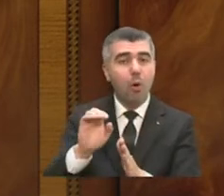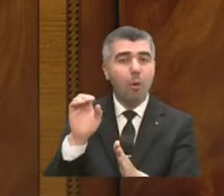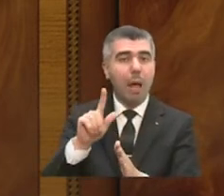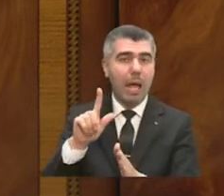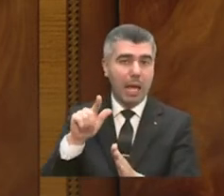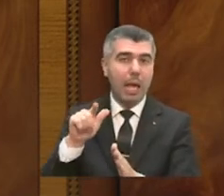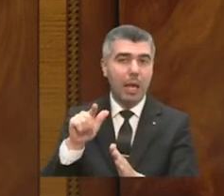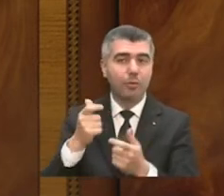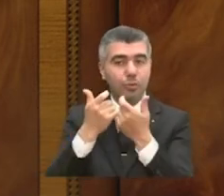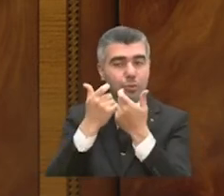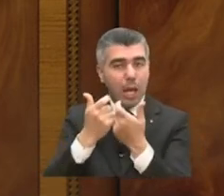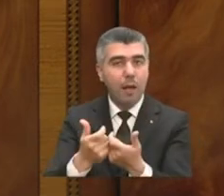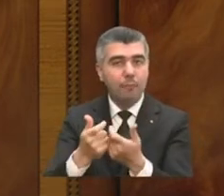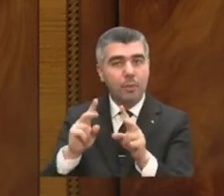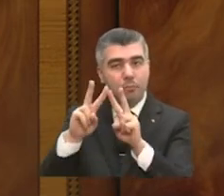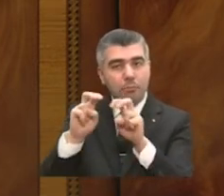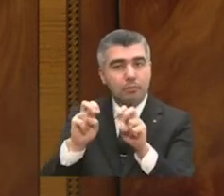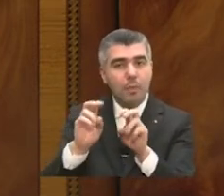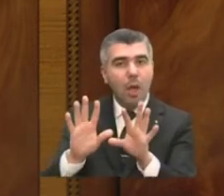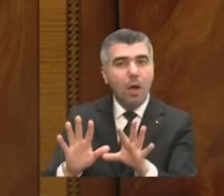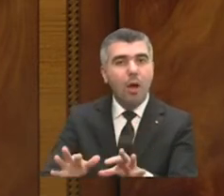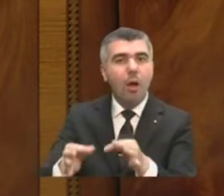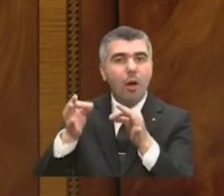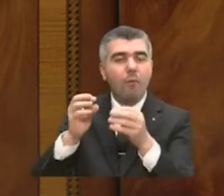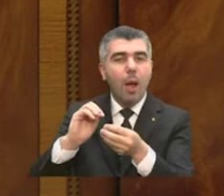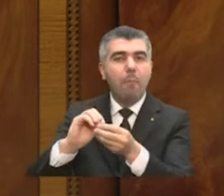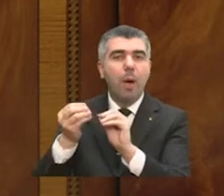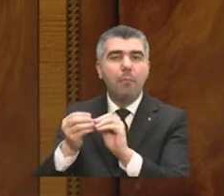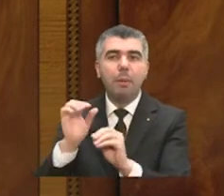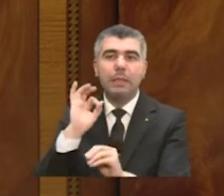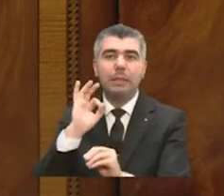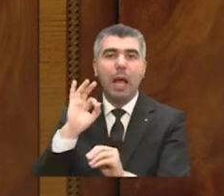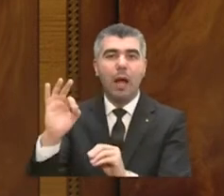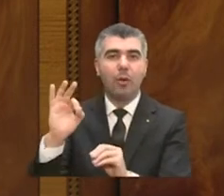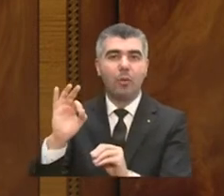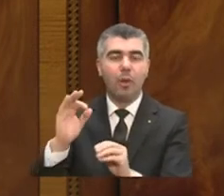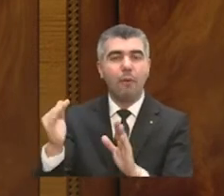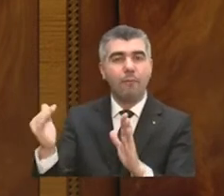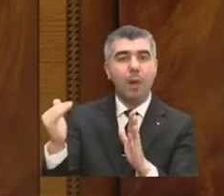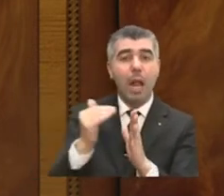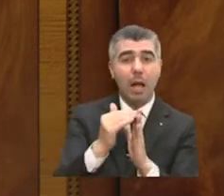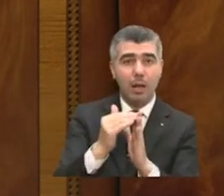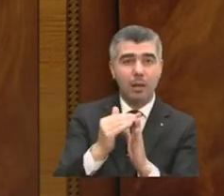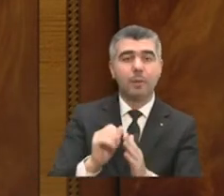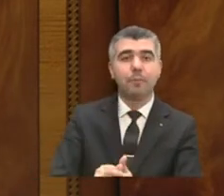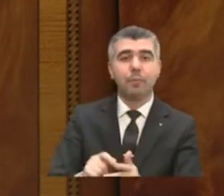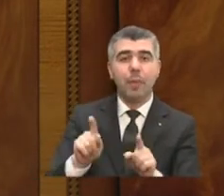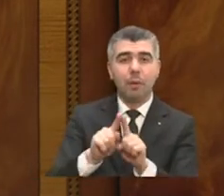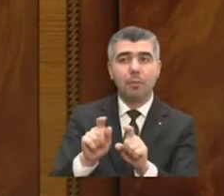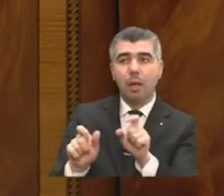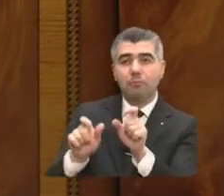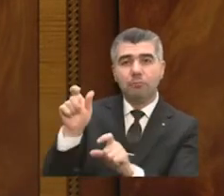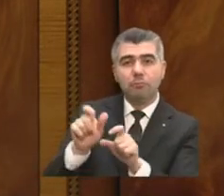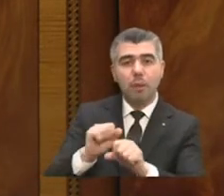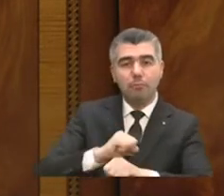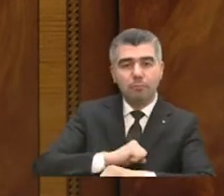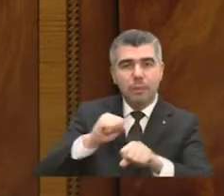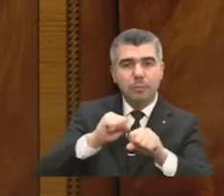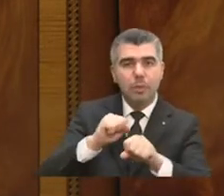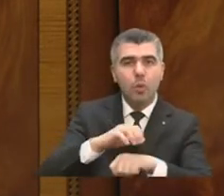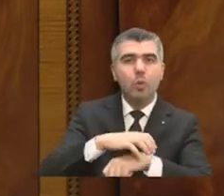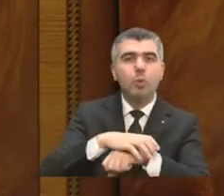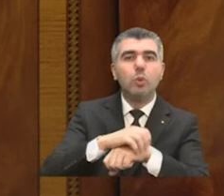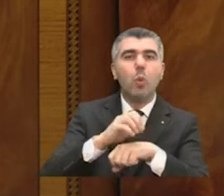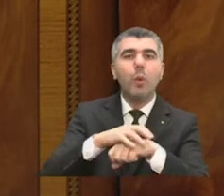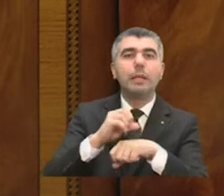cette attitude de donneur de leçons et de plutôt s'intéresser à des